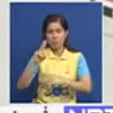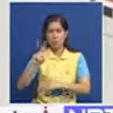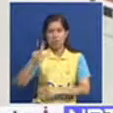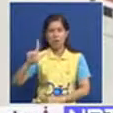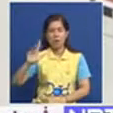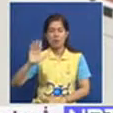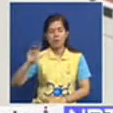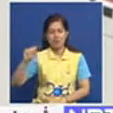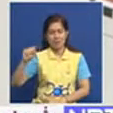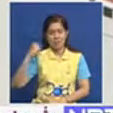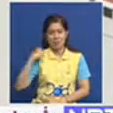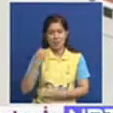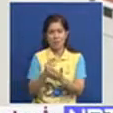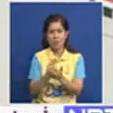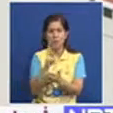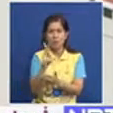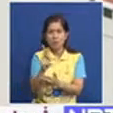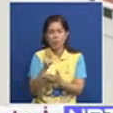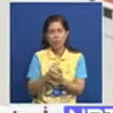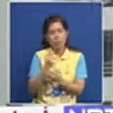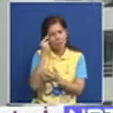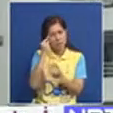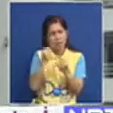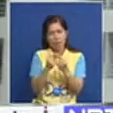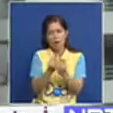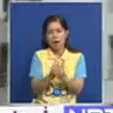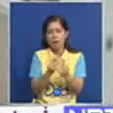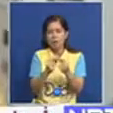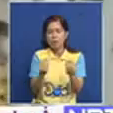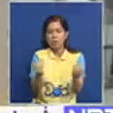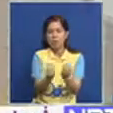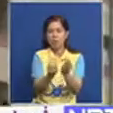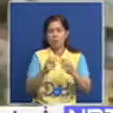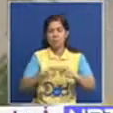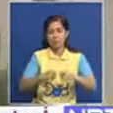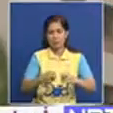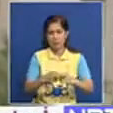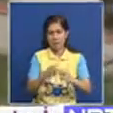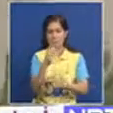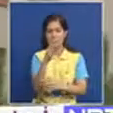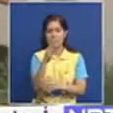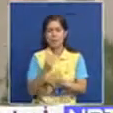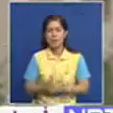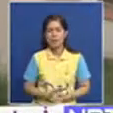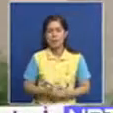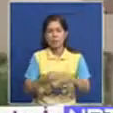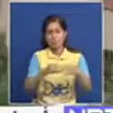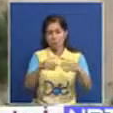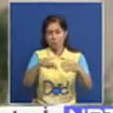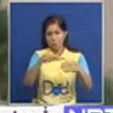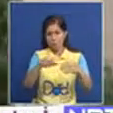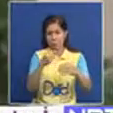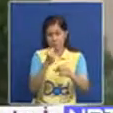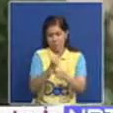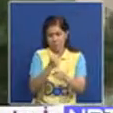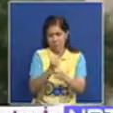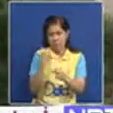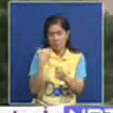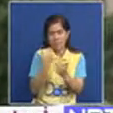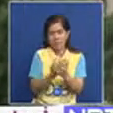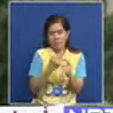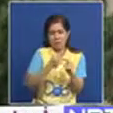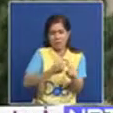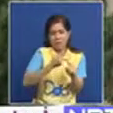การปล่อยสินเชื่อดังกล่าวนั้นจะไม่ทำให้เกิดหนี้ที่ไม่ก่อให้เกิดรายได้หรือว่า NPL เพิ่มขึ้นเนื่องจากส่วนใหญ่เป็นกลุ่มคนที่มีเงินเดือนซึ่งเ